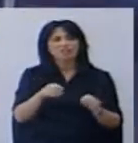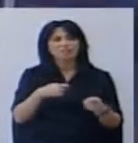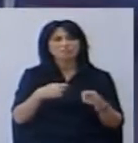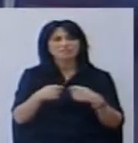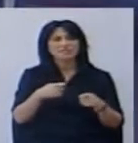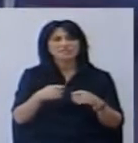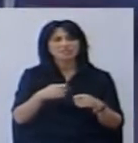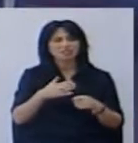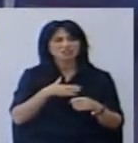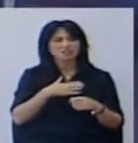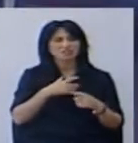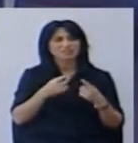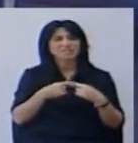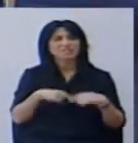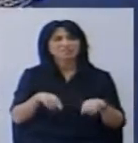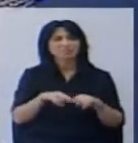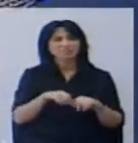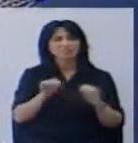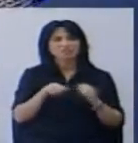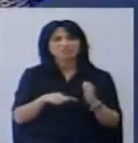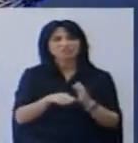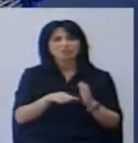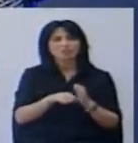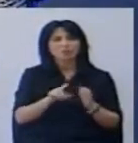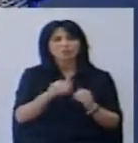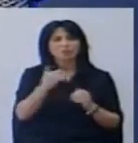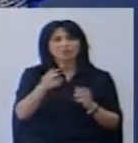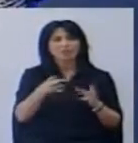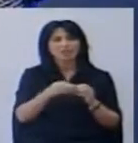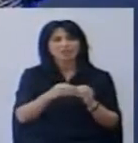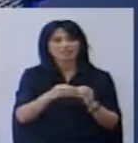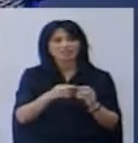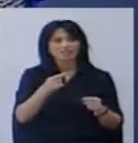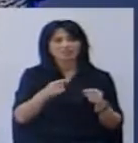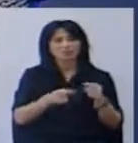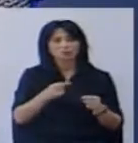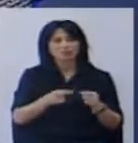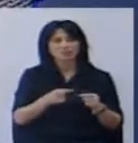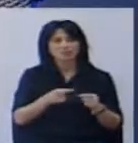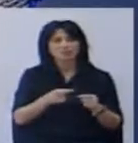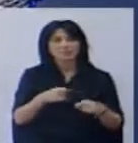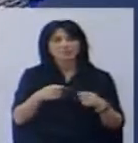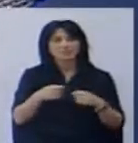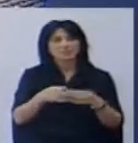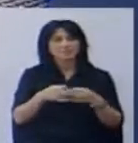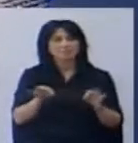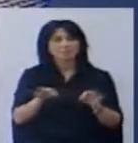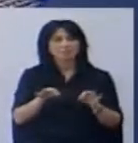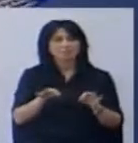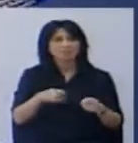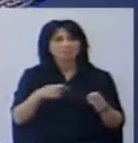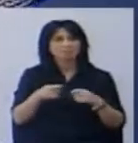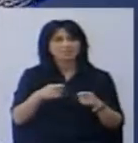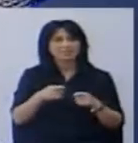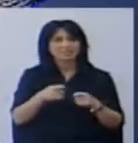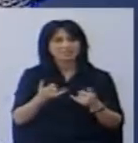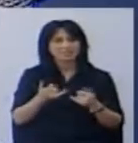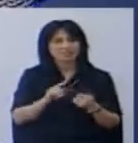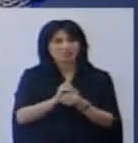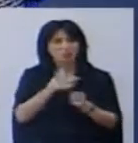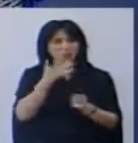ბიზნესი ჩვენი საზოგადოების საშუალებით, რომლებმაც მათთან ერთად ვიბრძოლეთ და ბიზნესი ადგა და გადაწყვიტა, რომ დაიპყროს